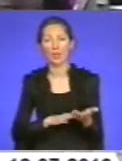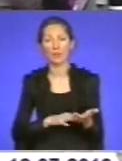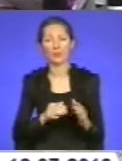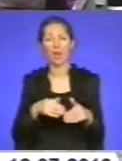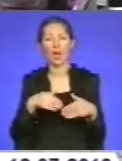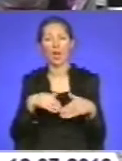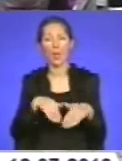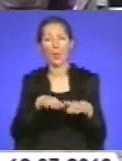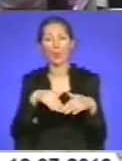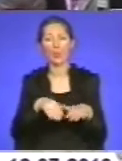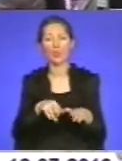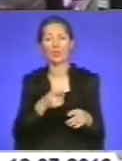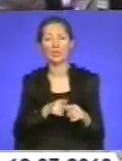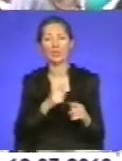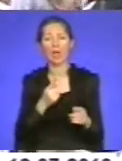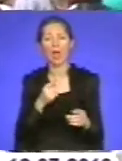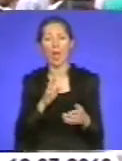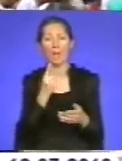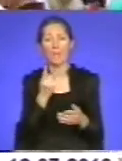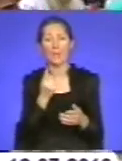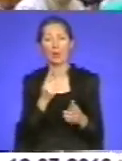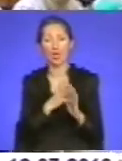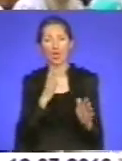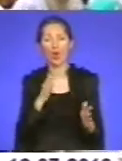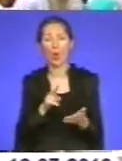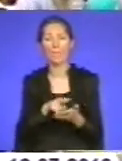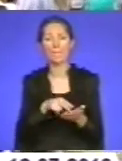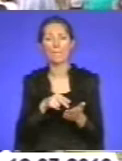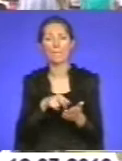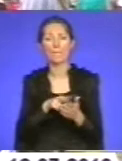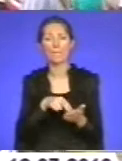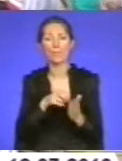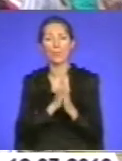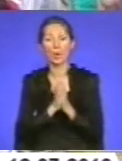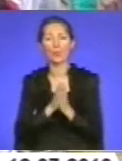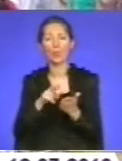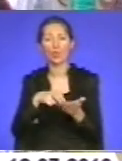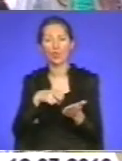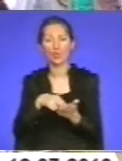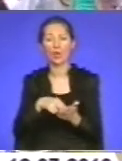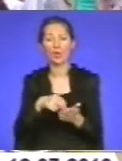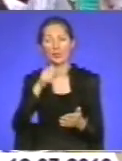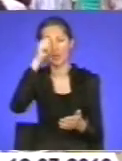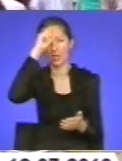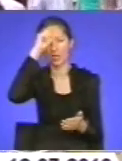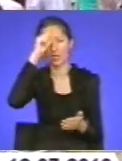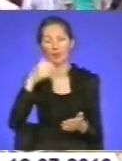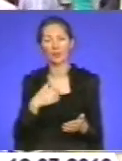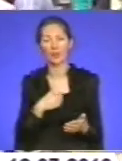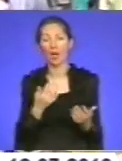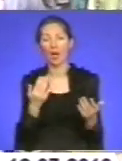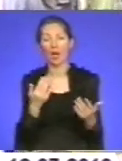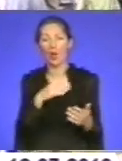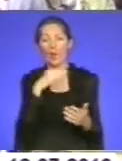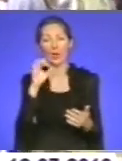насамперед перепрошення за гріхи. Я в Зарваницю, напевно, вже сьомий раз йду. Перші рази я пішов, щоб будучи